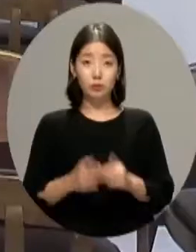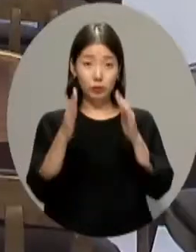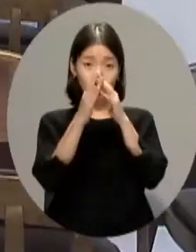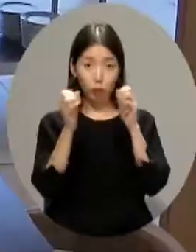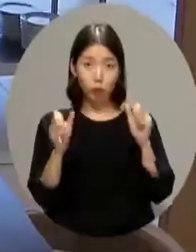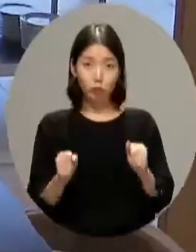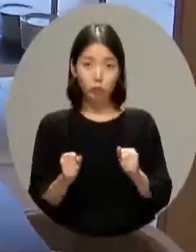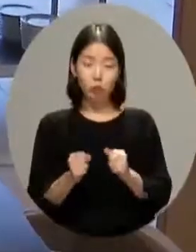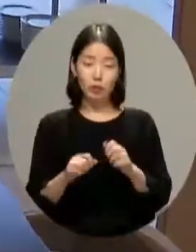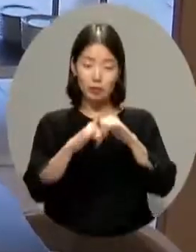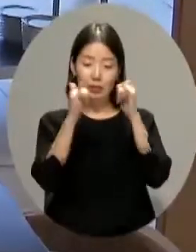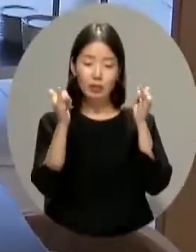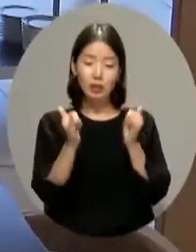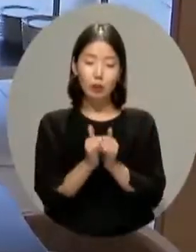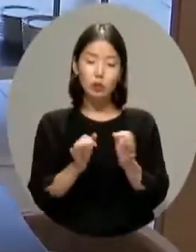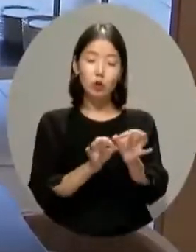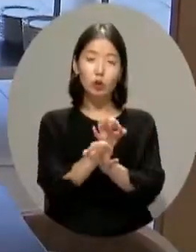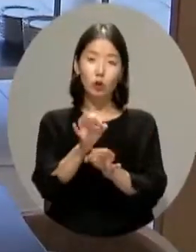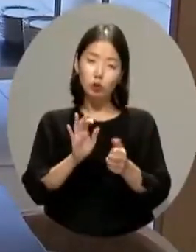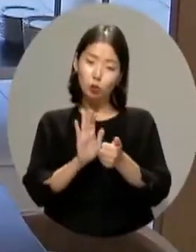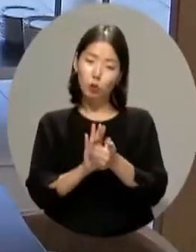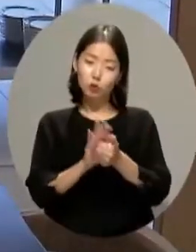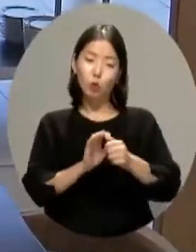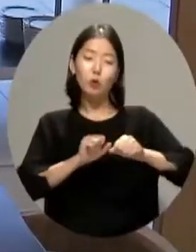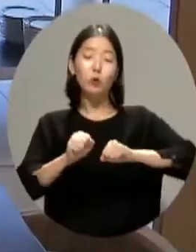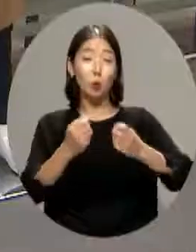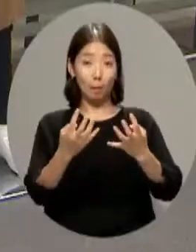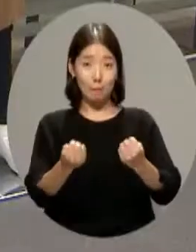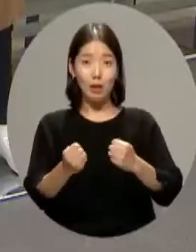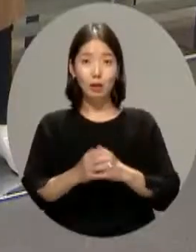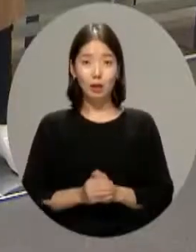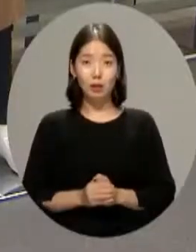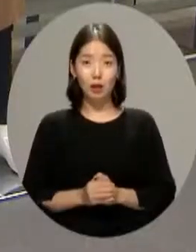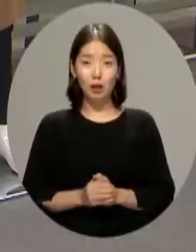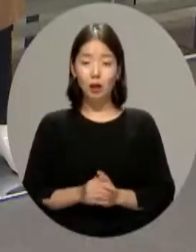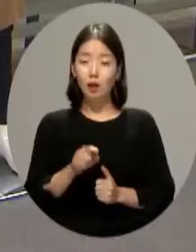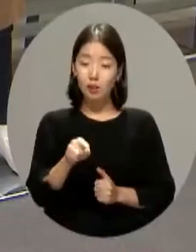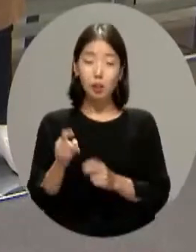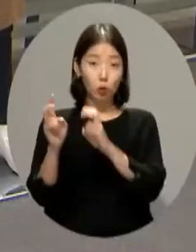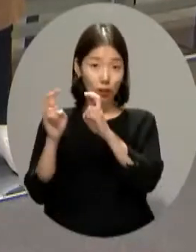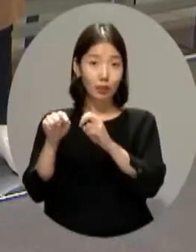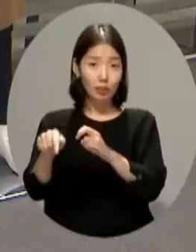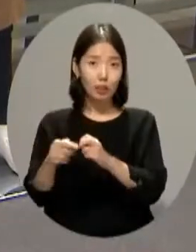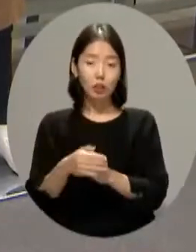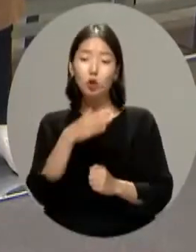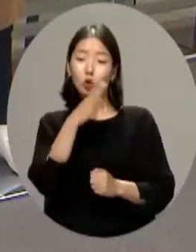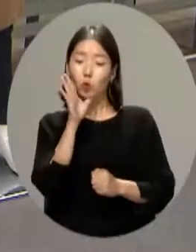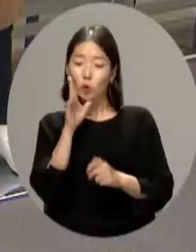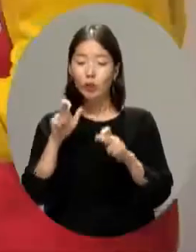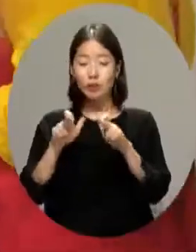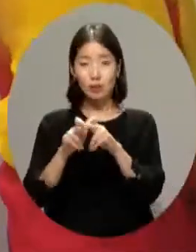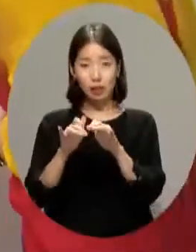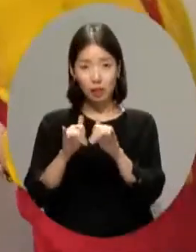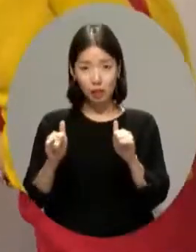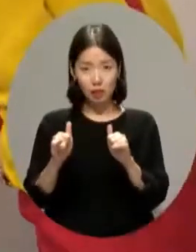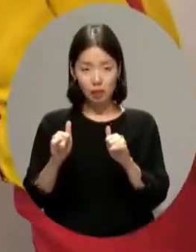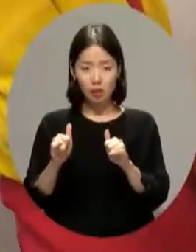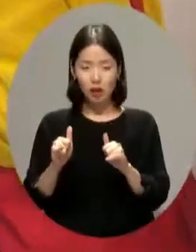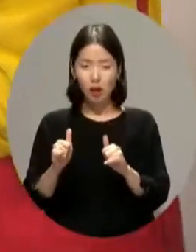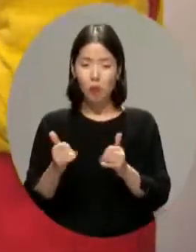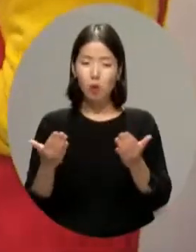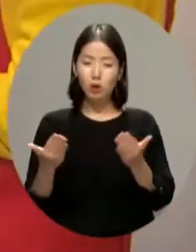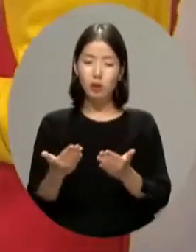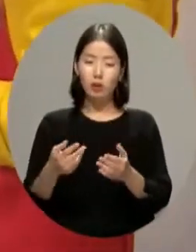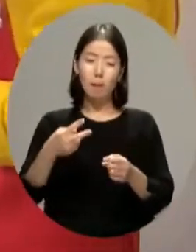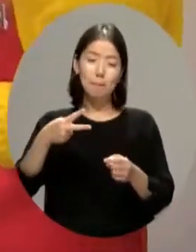전북은 사회적 경제 기업의 활동이 활발한 곳입니다. 사회적 경제 기업은 노인과 장애인, 경력 단절